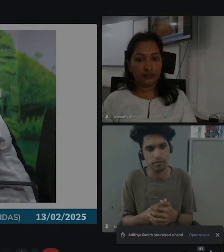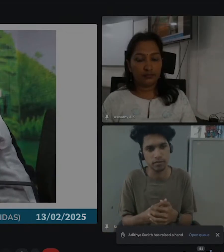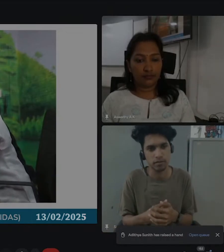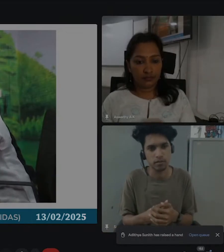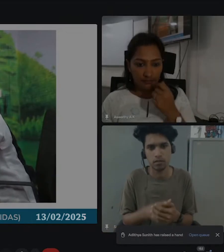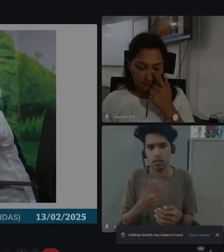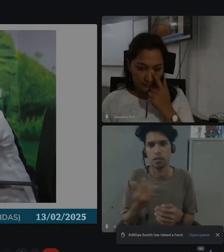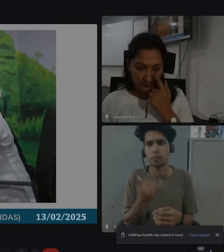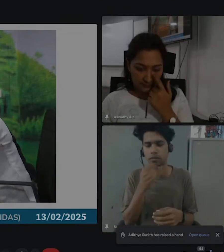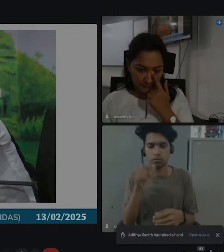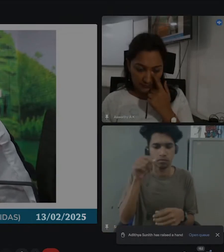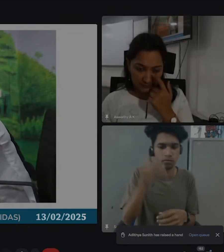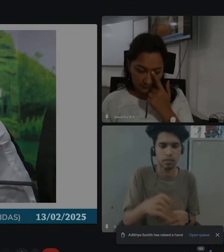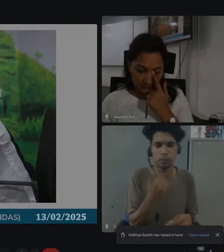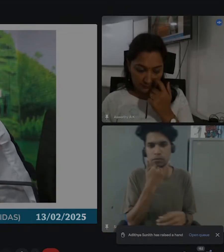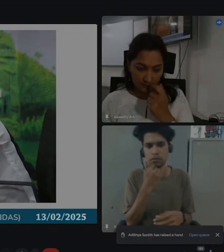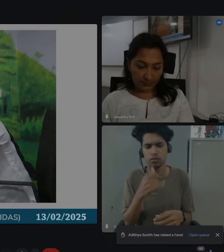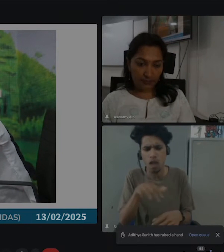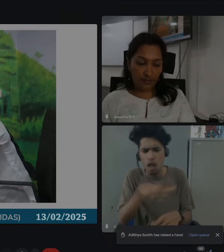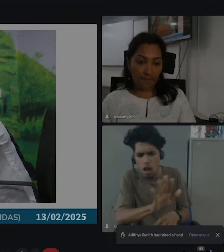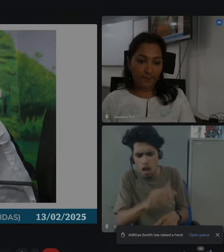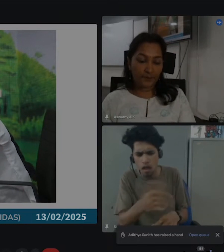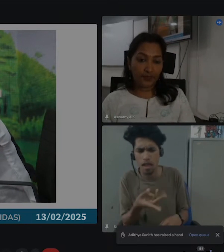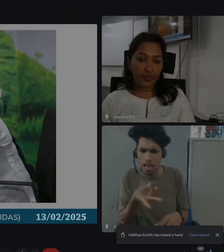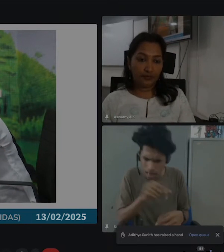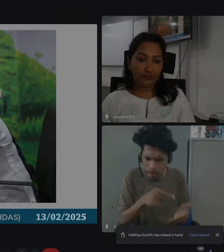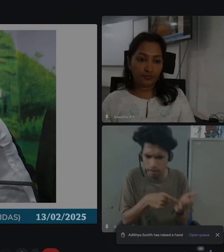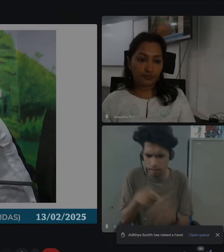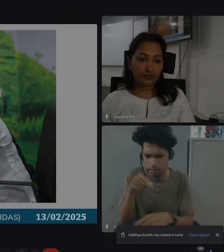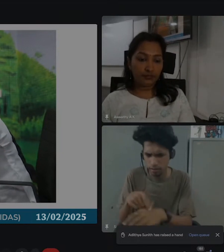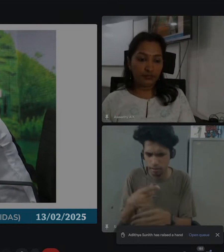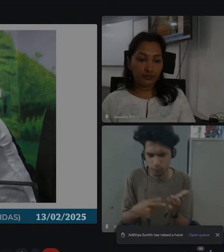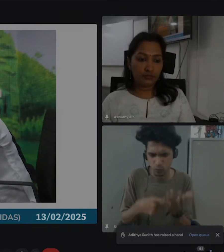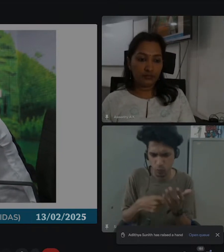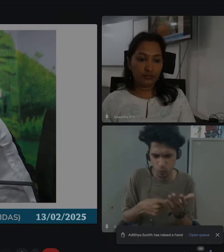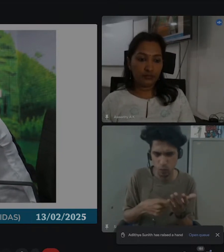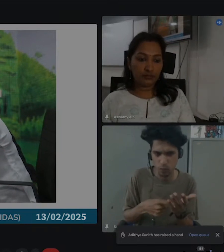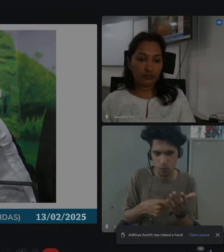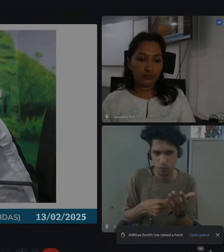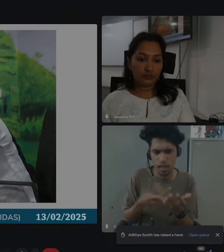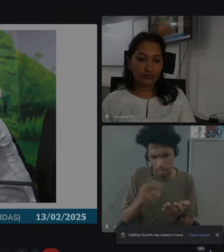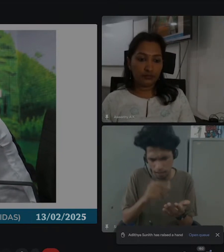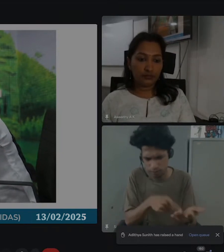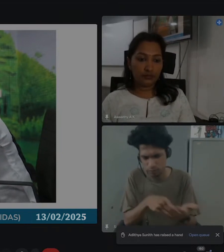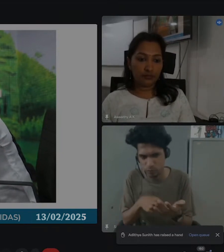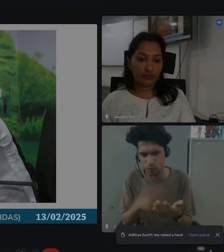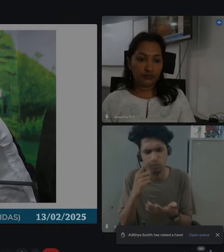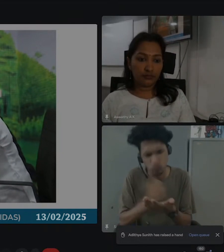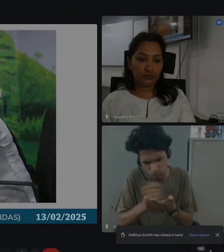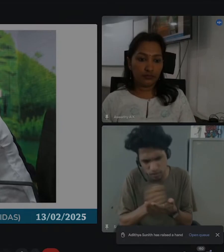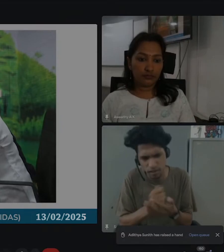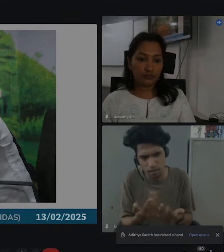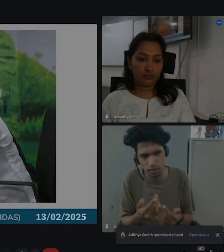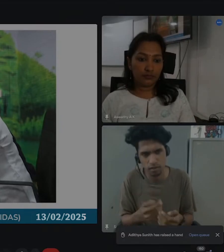അതല്ലല്ലോ. ഒന്നുകൂടി ശ്രദ്ധിച്ച് നോക്കിട്ട് പറഞ്ഞേ. ഒന്ന് നോക്കിയേ, ട്രൈ ചെയ്തോക്കെ.